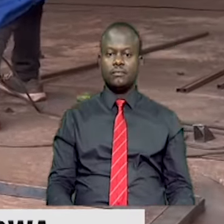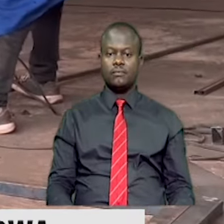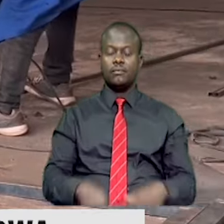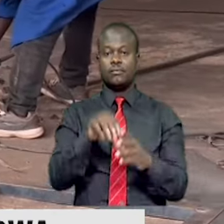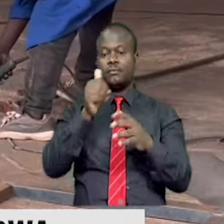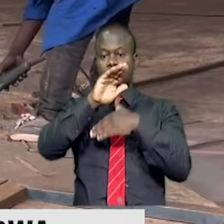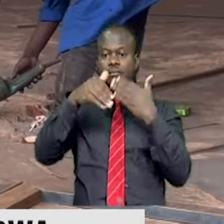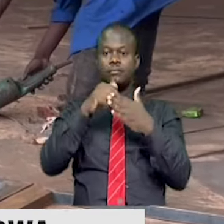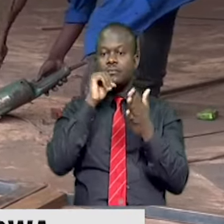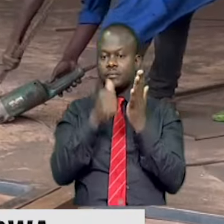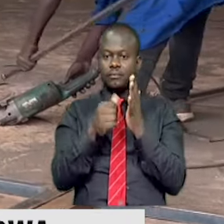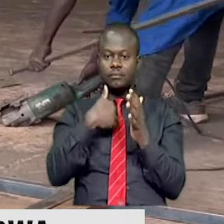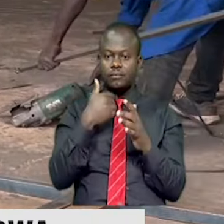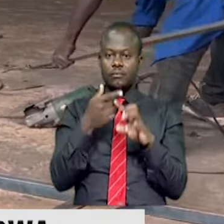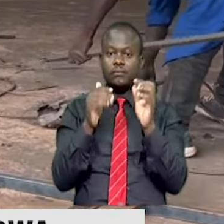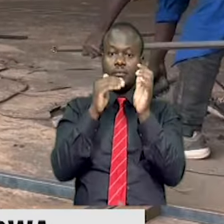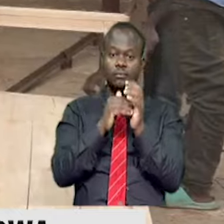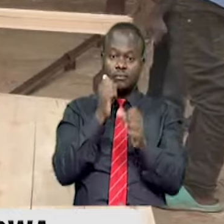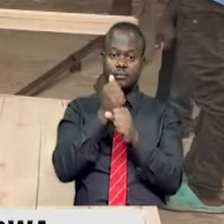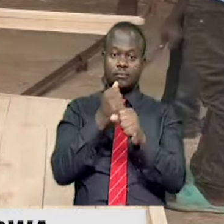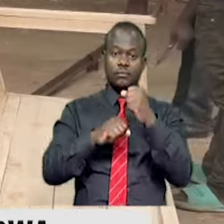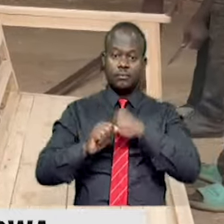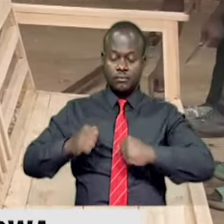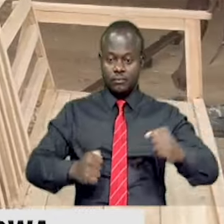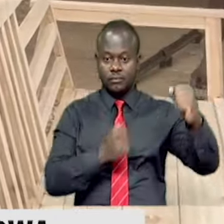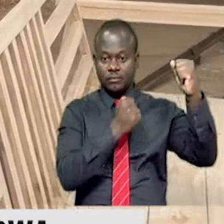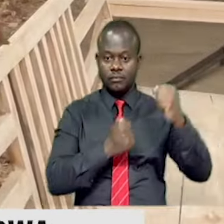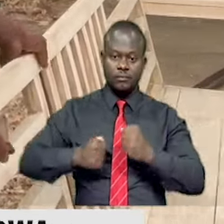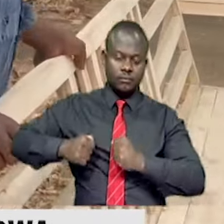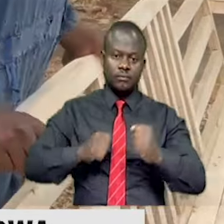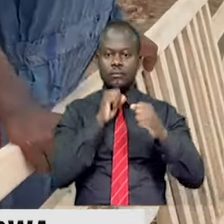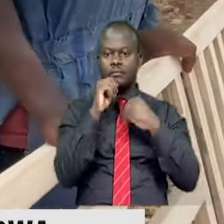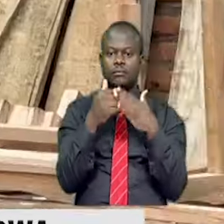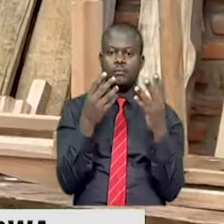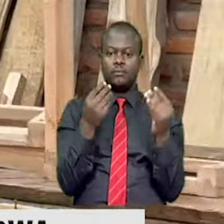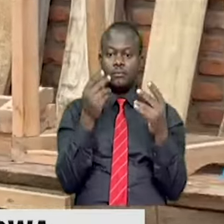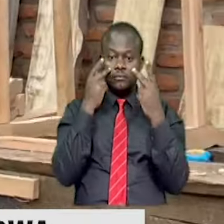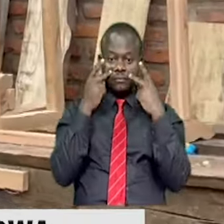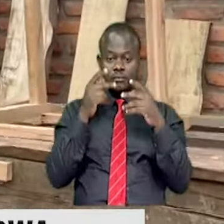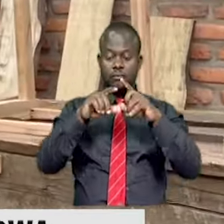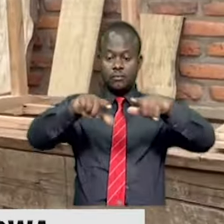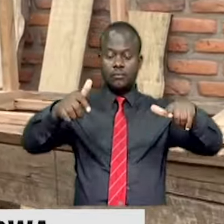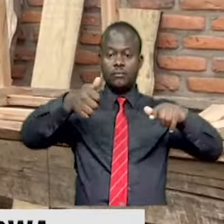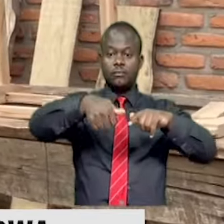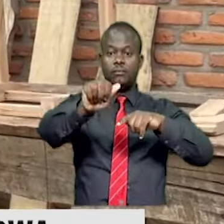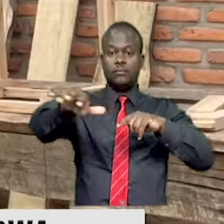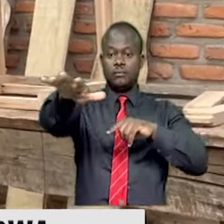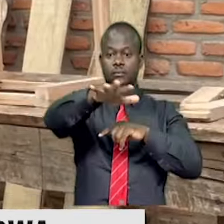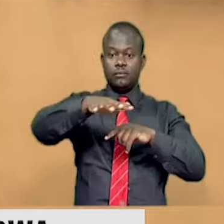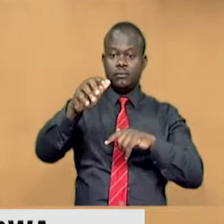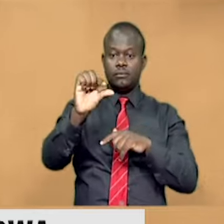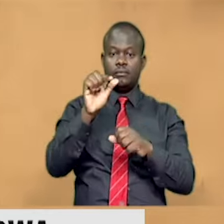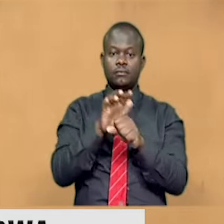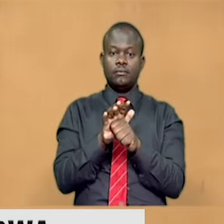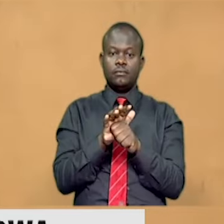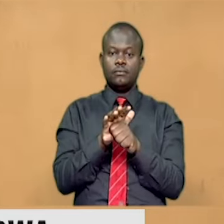Abandi bose nta kibazo bafite. Icyakora abakora iby'ububaji bavuga ko batorohewe no kuba ikibanza cyabo muri kano gakiriro ari gito.